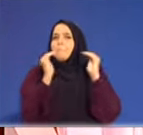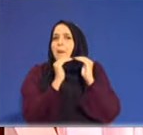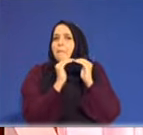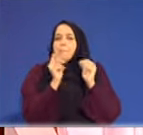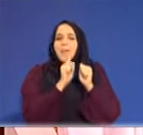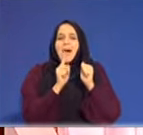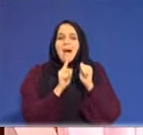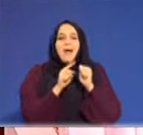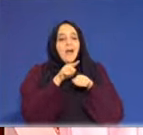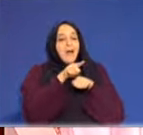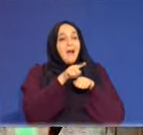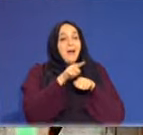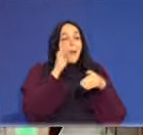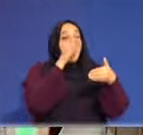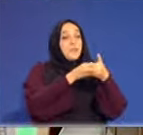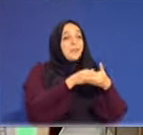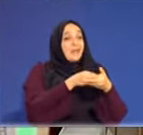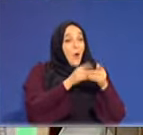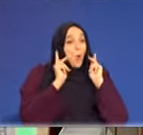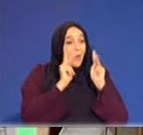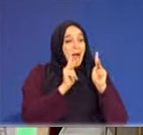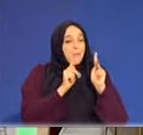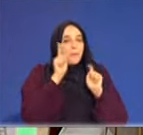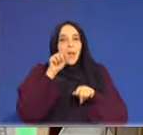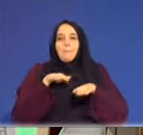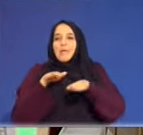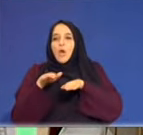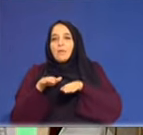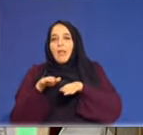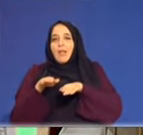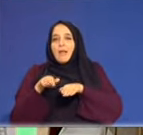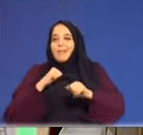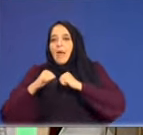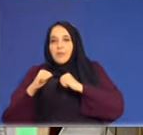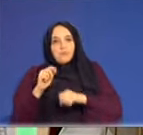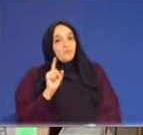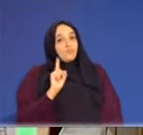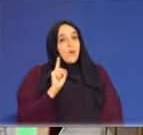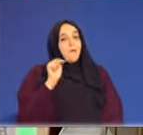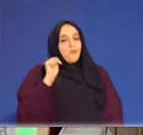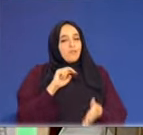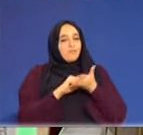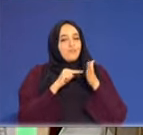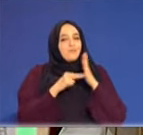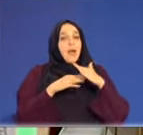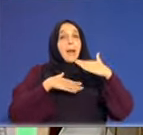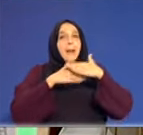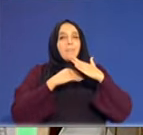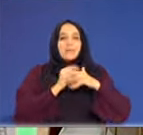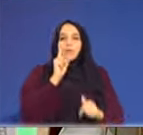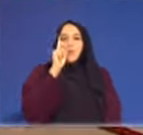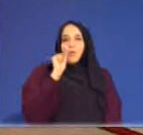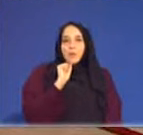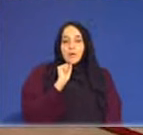ونبل الغايات من نبل الوسائل. لذلك قاعدة التزام حدود الشرع في